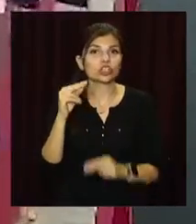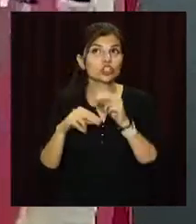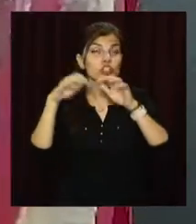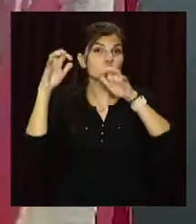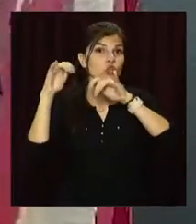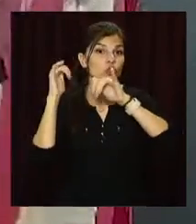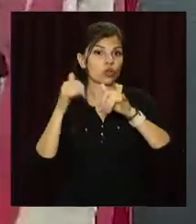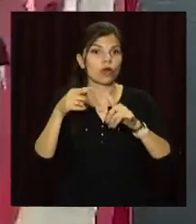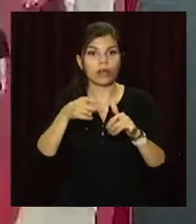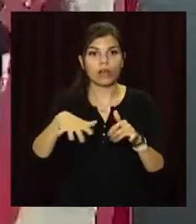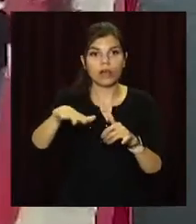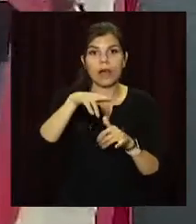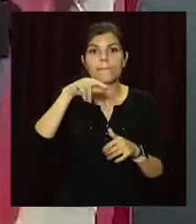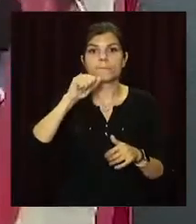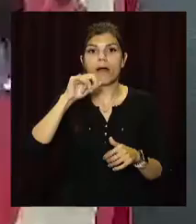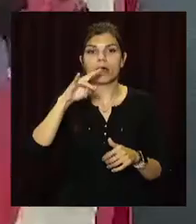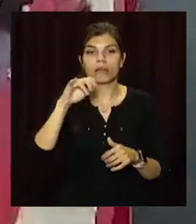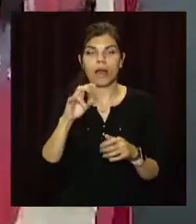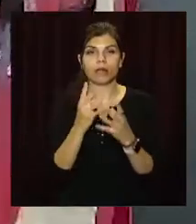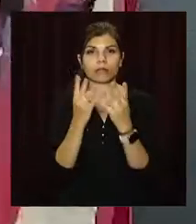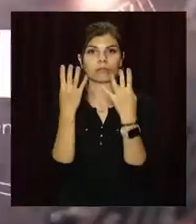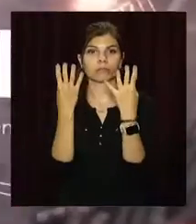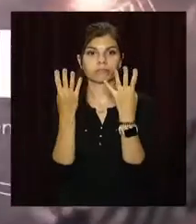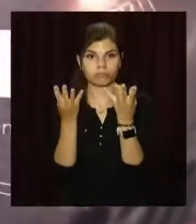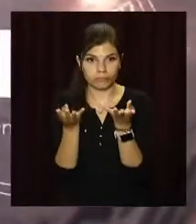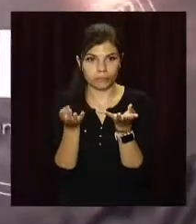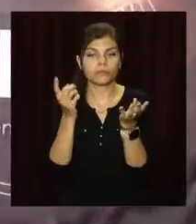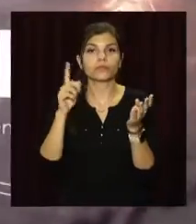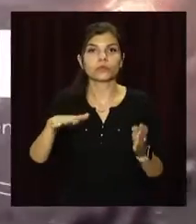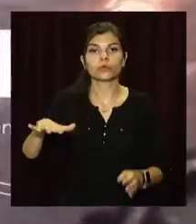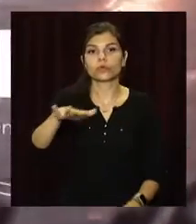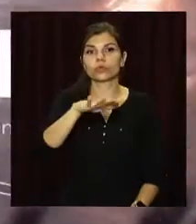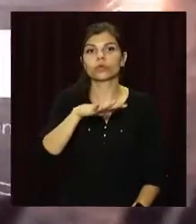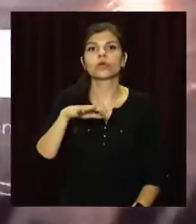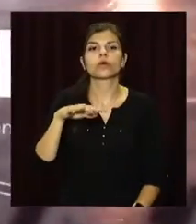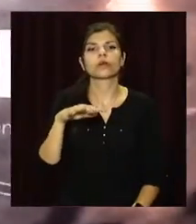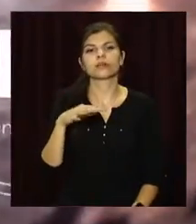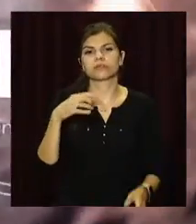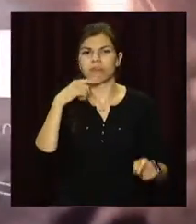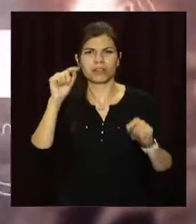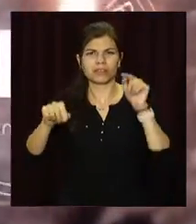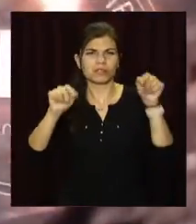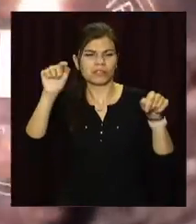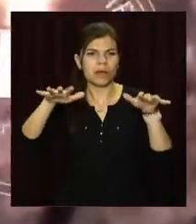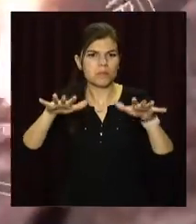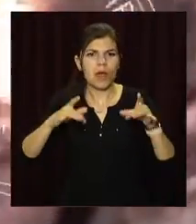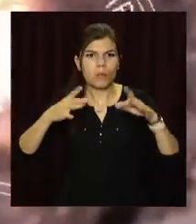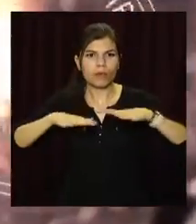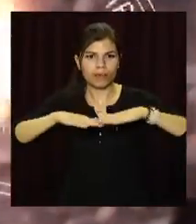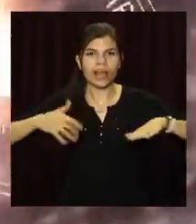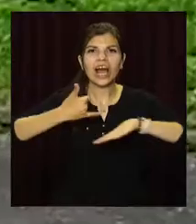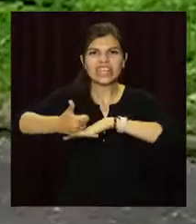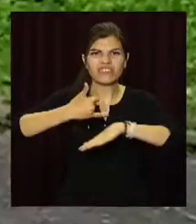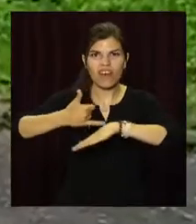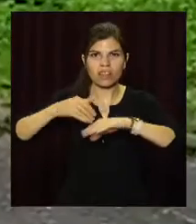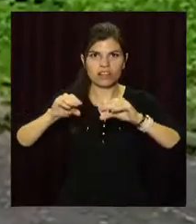дощ обвалився паркан. Найкраща ситуація була і на Крутогорному узвозі. В деяких місцях асфальт просто з'їхав